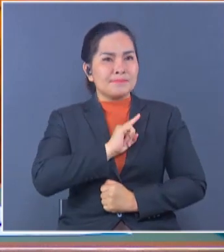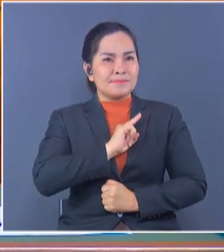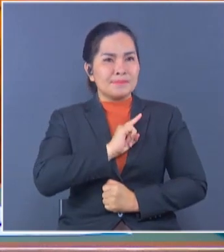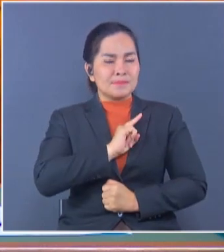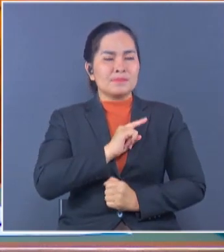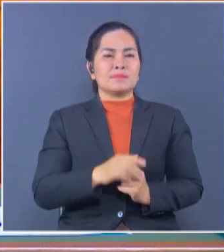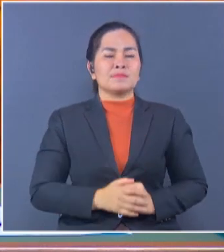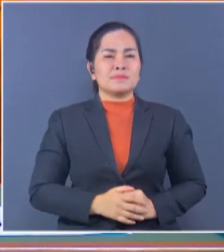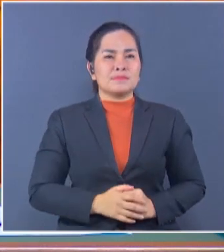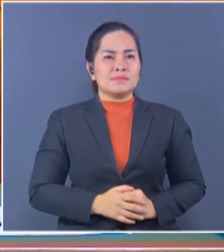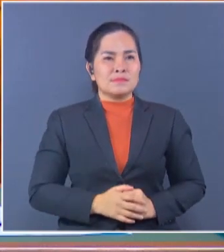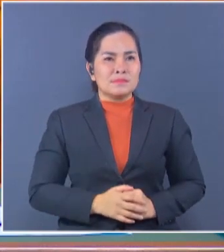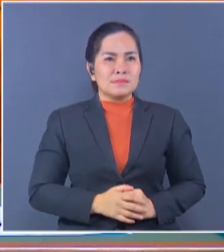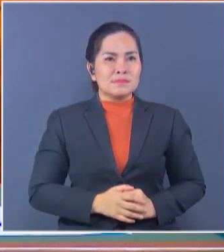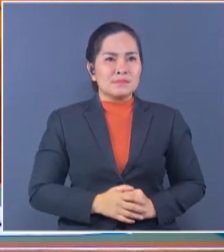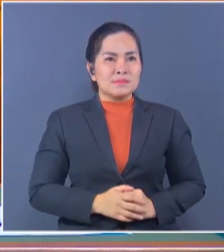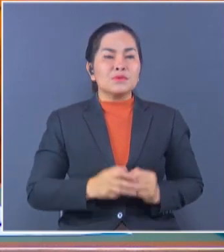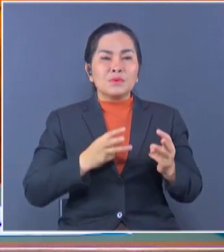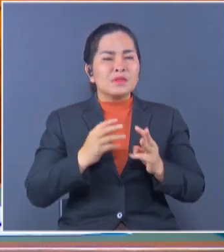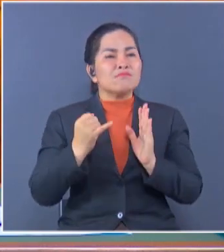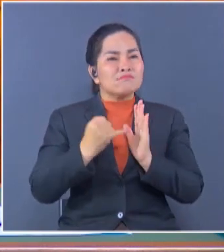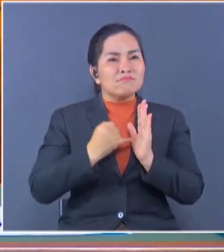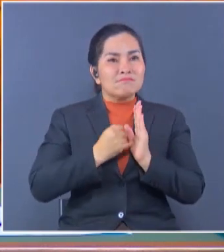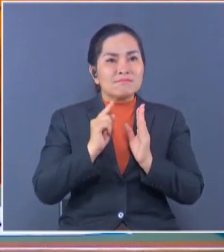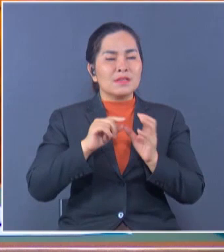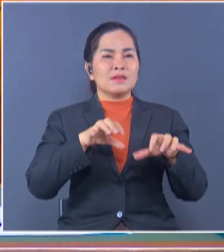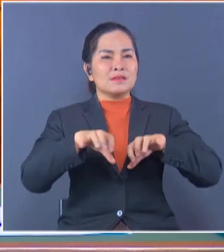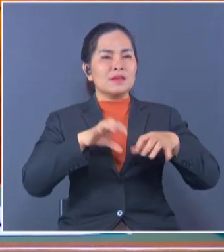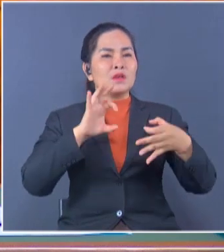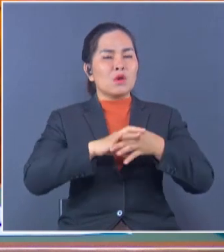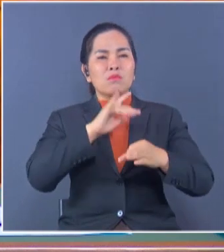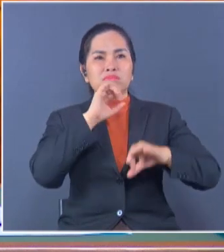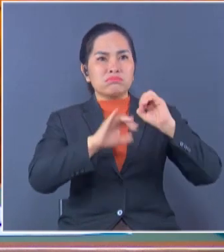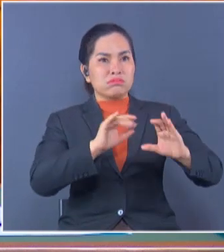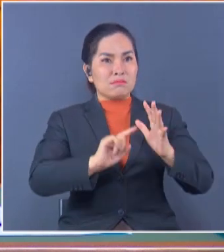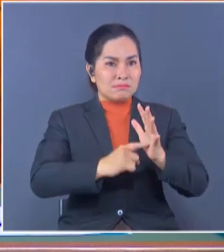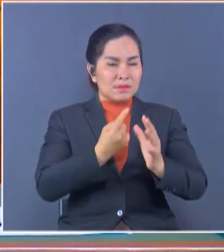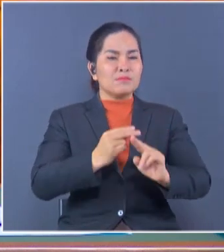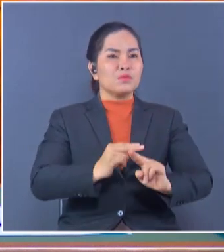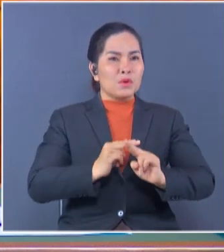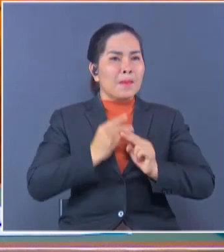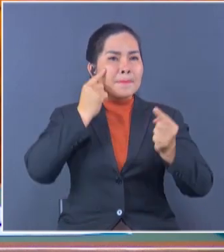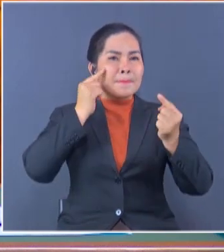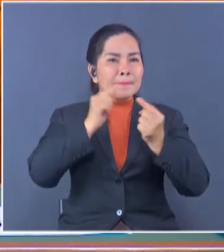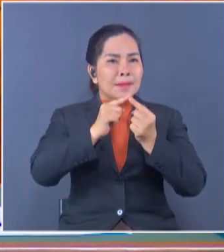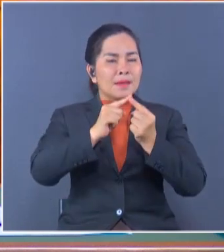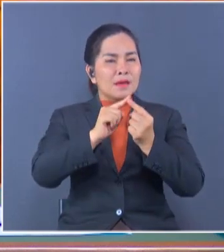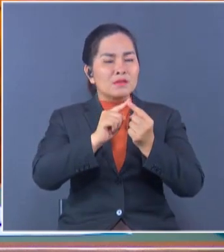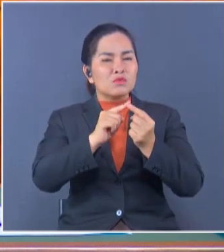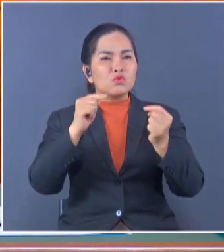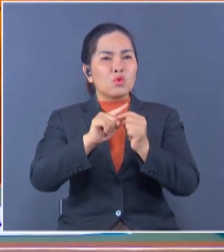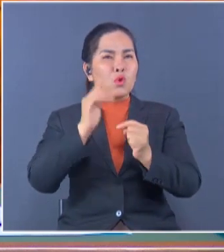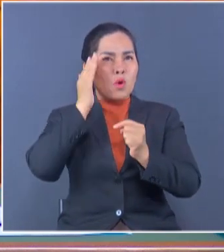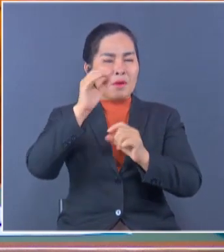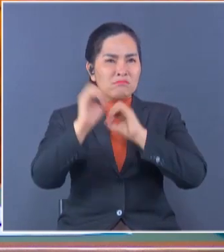องนี้กันมากยิ่งขึ้นนะครับง่ายๆวิธีการการบริหารจัดการเรื่องของขยะตั้งแต่ต้นทางเพื่อให้ปลายทางนั้นมีปริมาณ